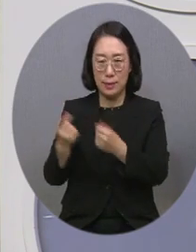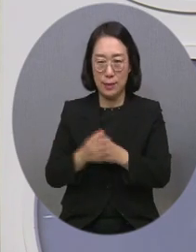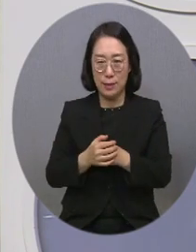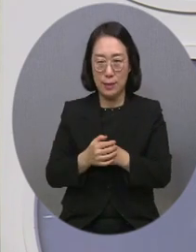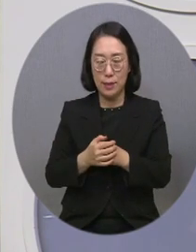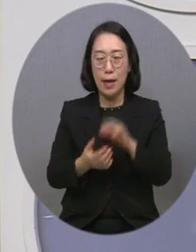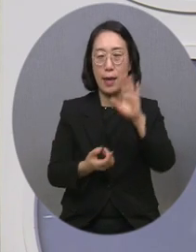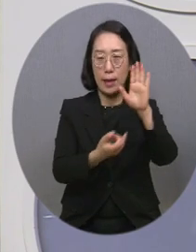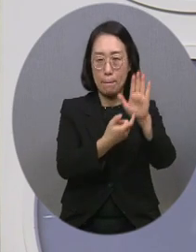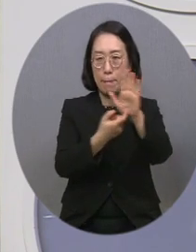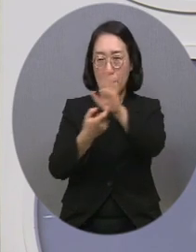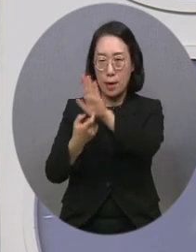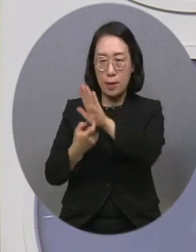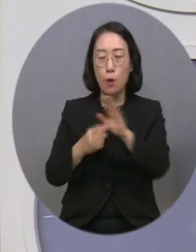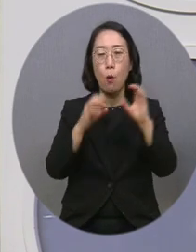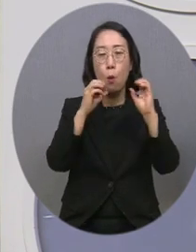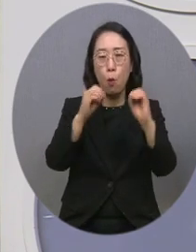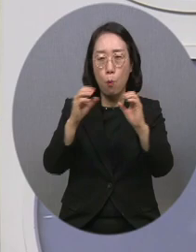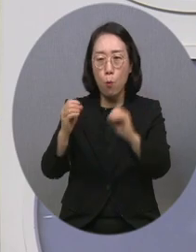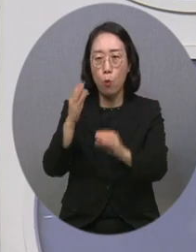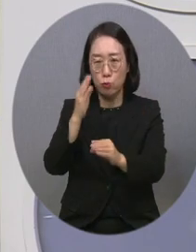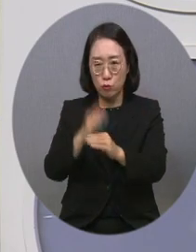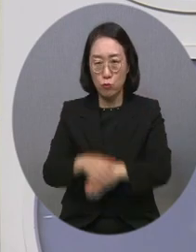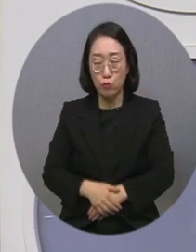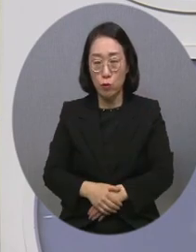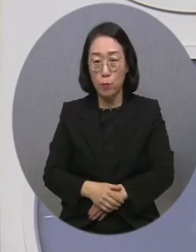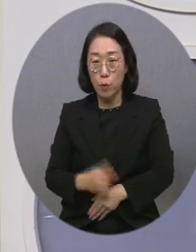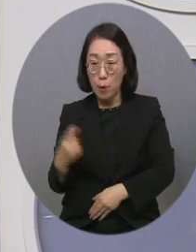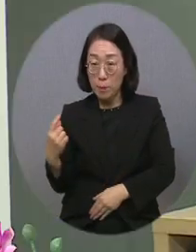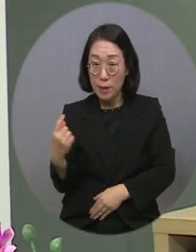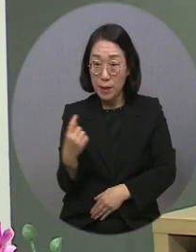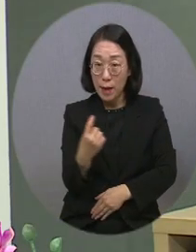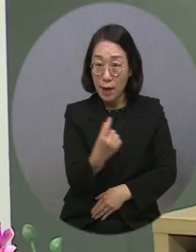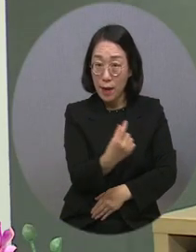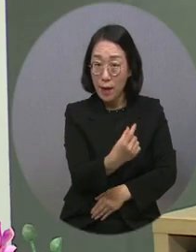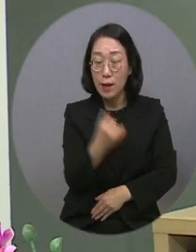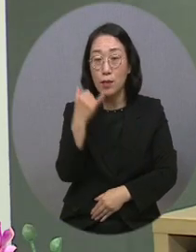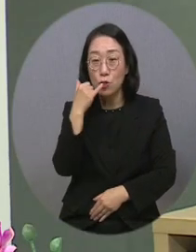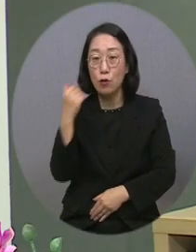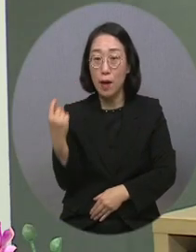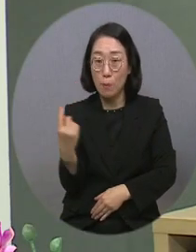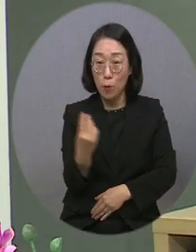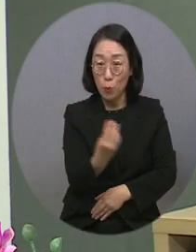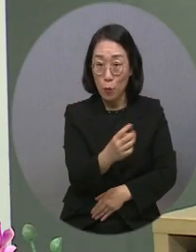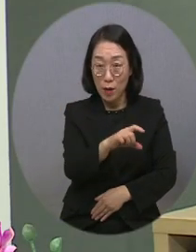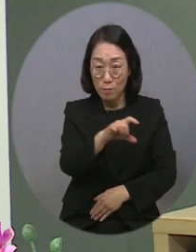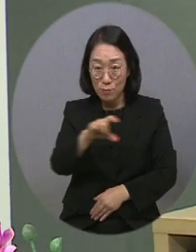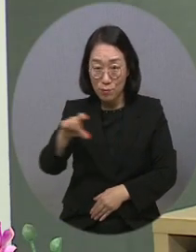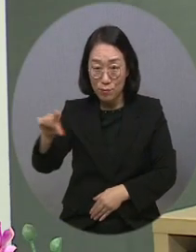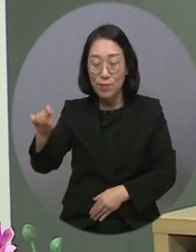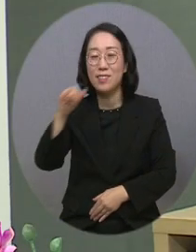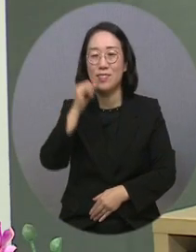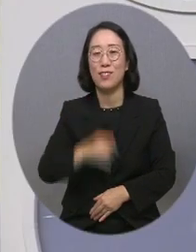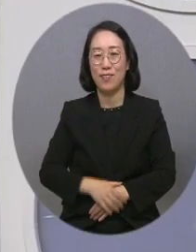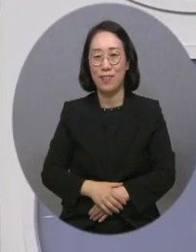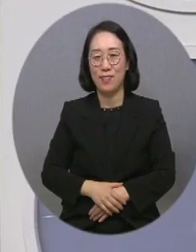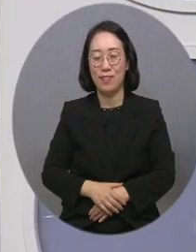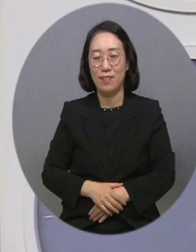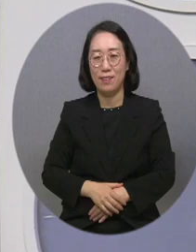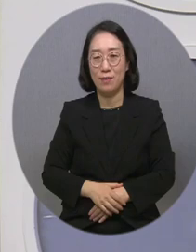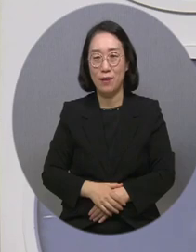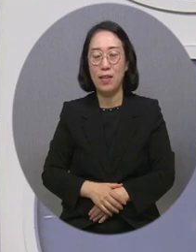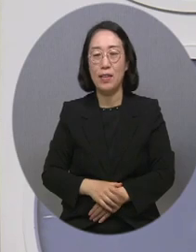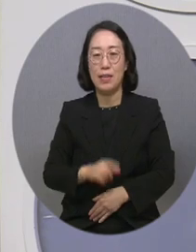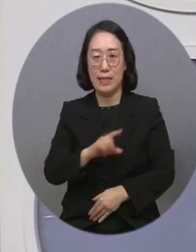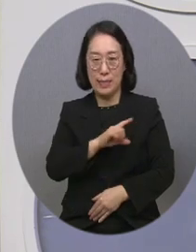방송사에 방송 저희가 계좌가 있습니다. 사랑의 열매 계좌가 있습니다. 그러면 TV에 이제 A란